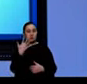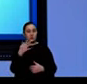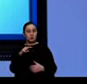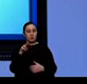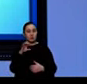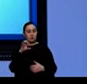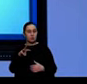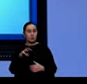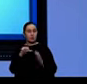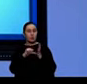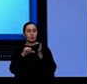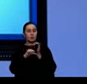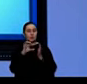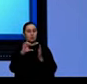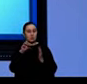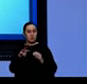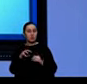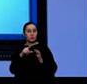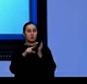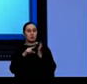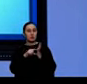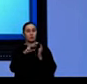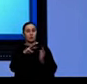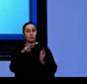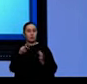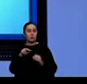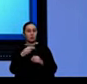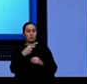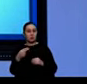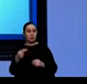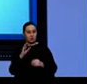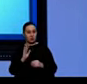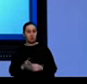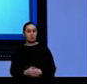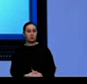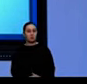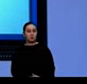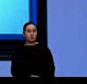5 дециметр, 6 сантиметр, 7 миллиметр тең.